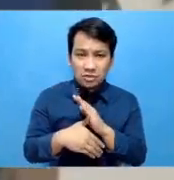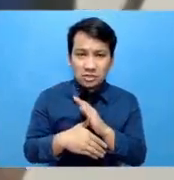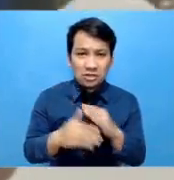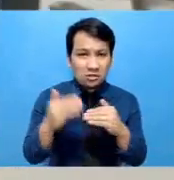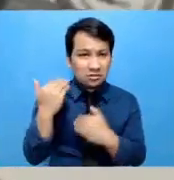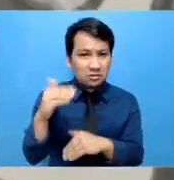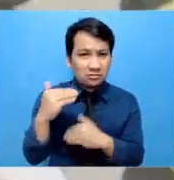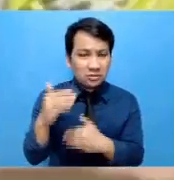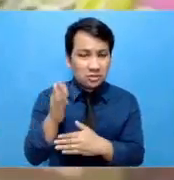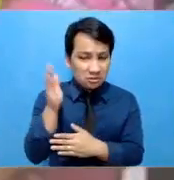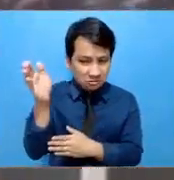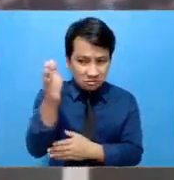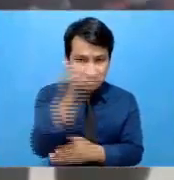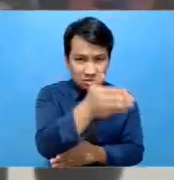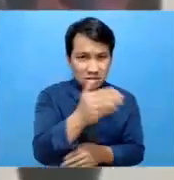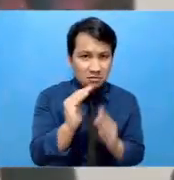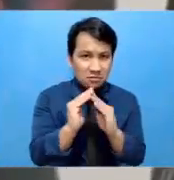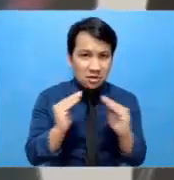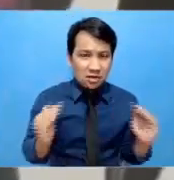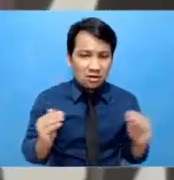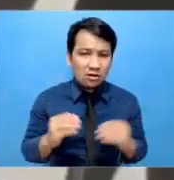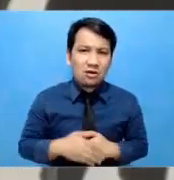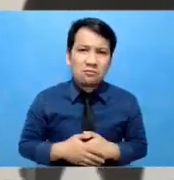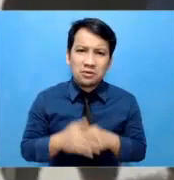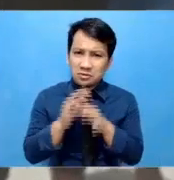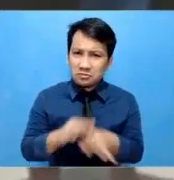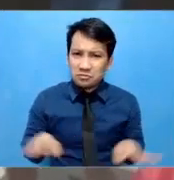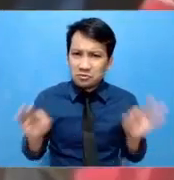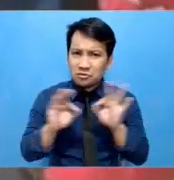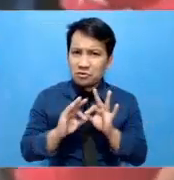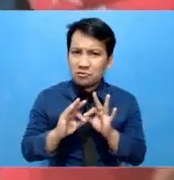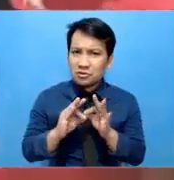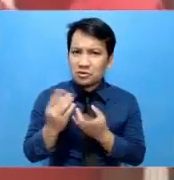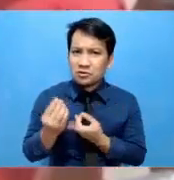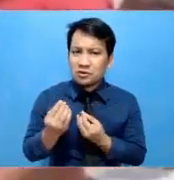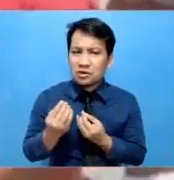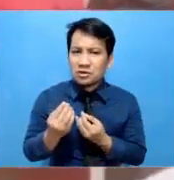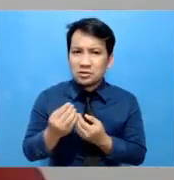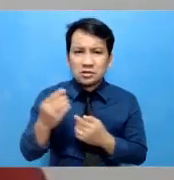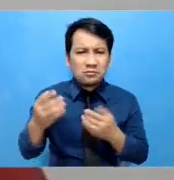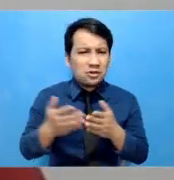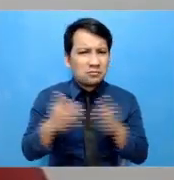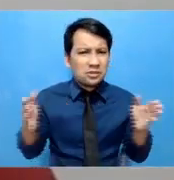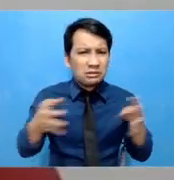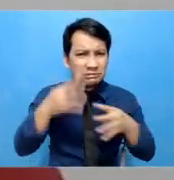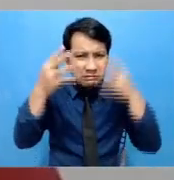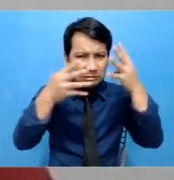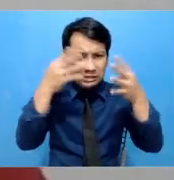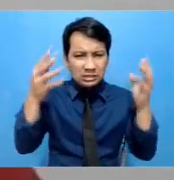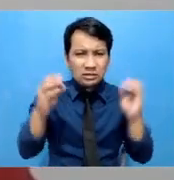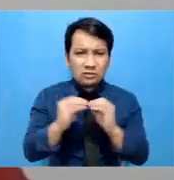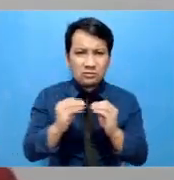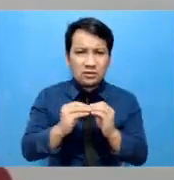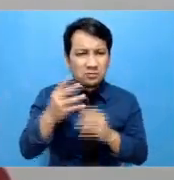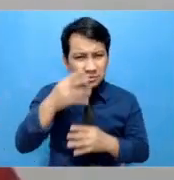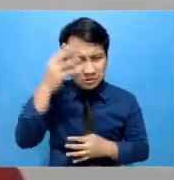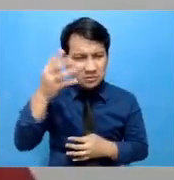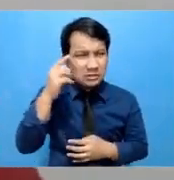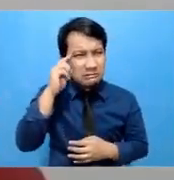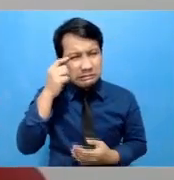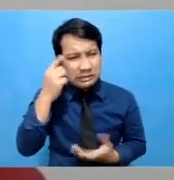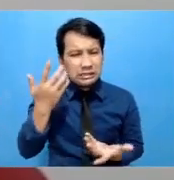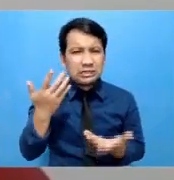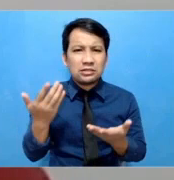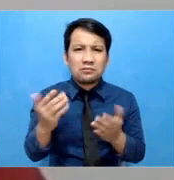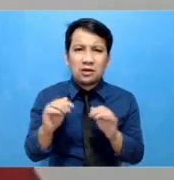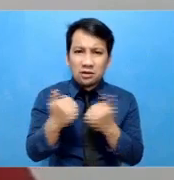sa pangangampanya. Kailangan mabigat ang creativity mo, mag-innovate ka, mag-iisip ka ng mga